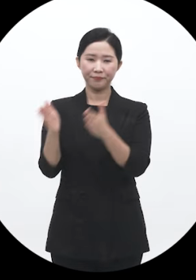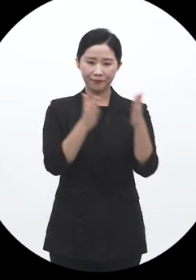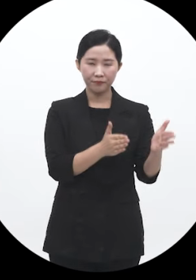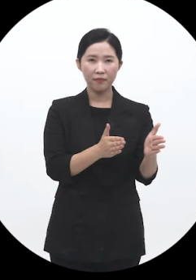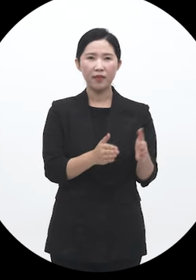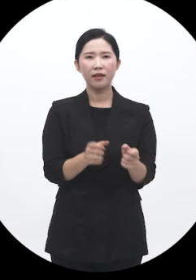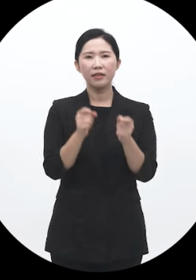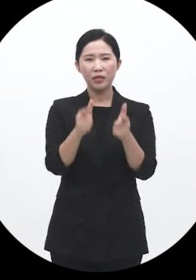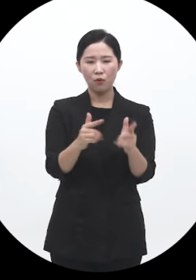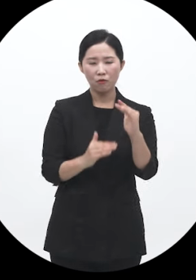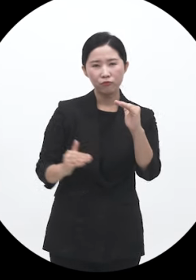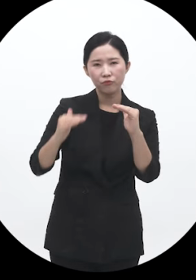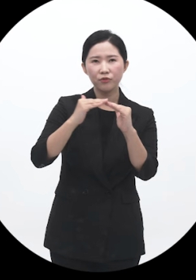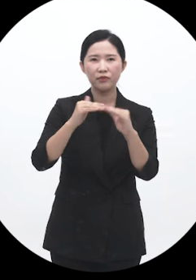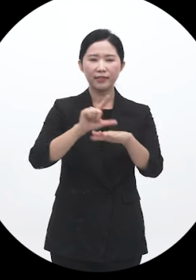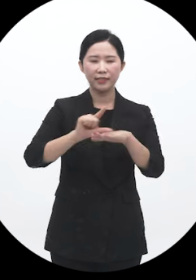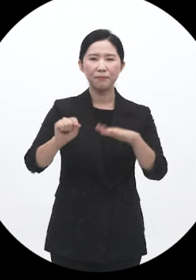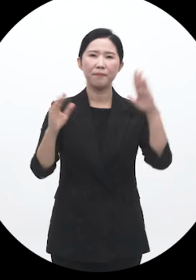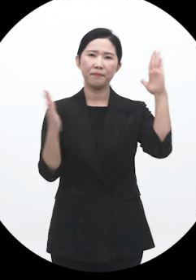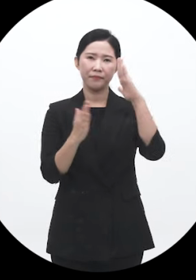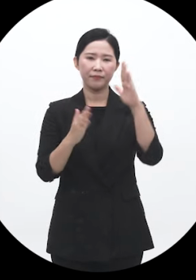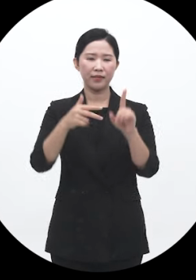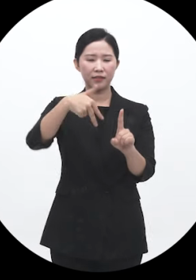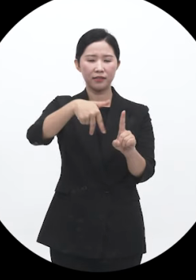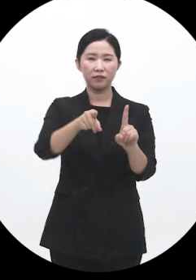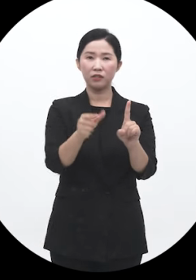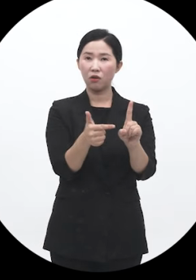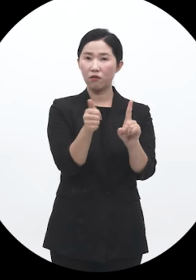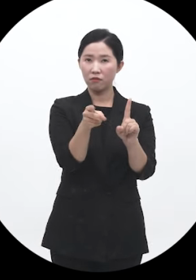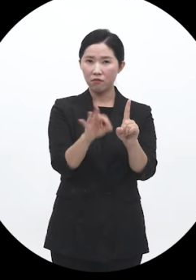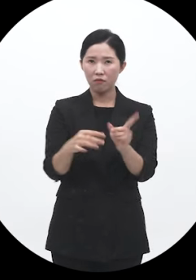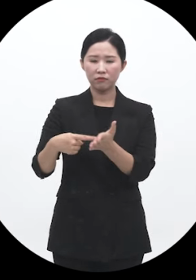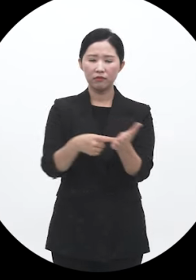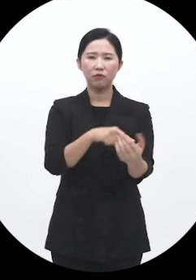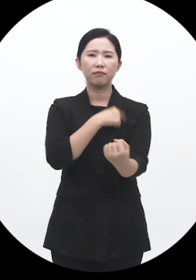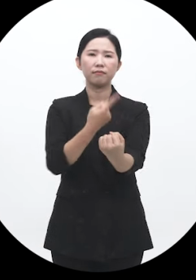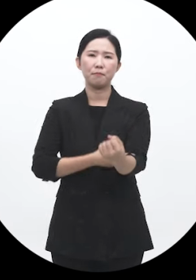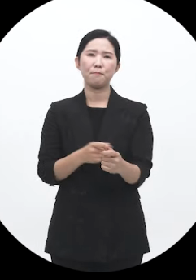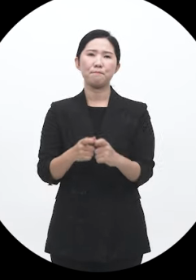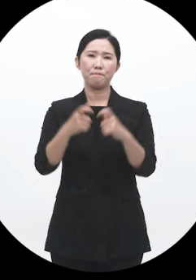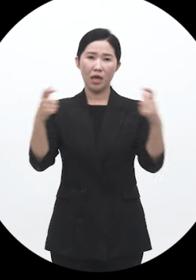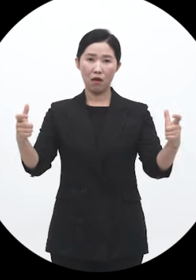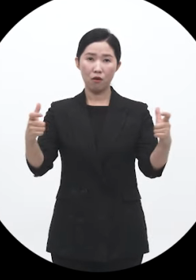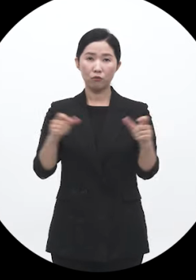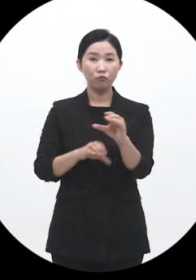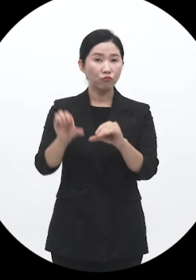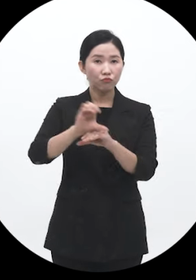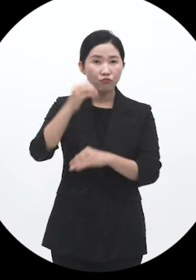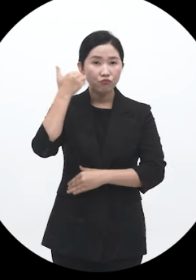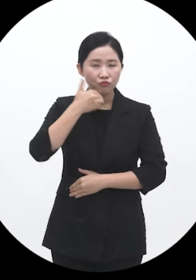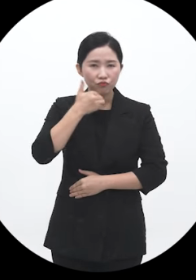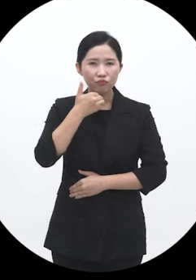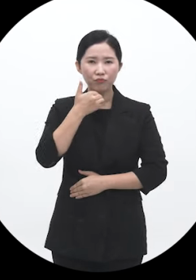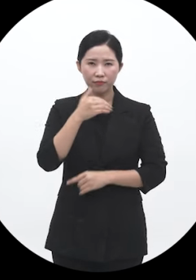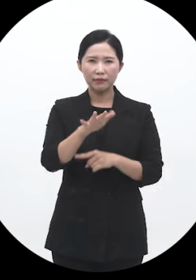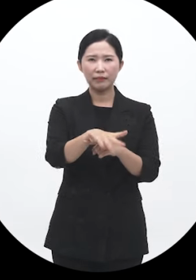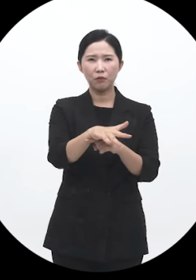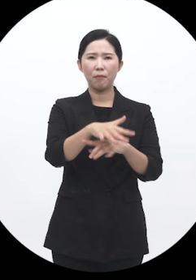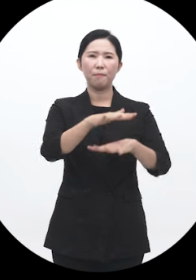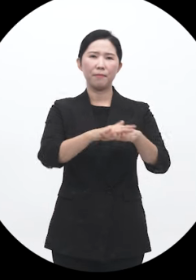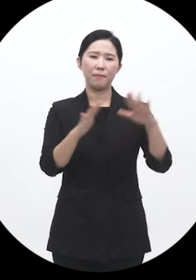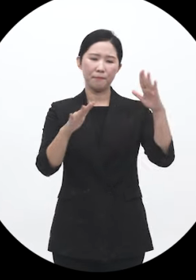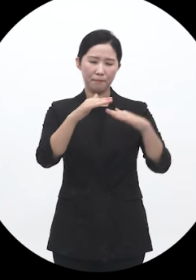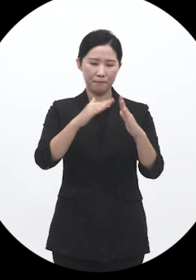다음으로는 기회균형 1 전형의 지원 자격이 확대된 점입니다. 추가된 지원 자격은 농어촌